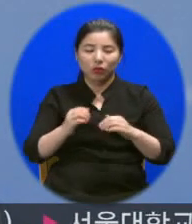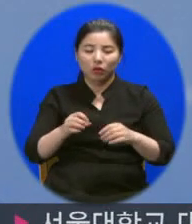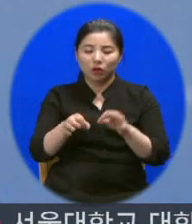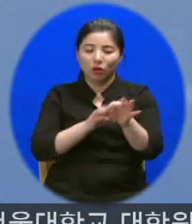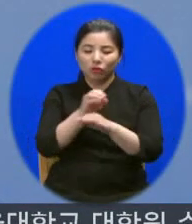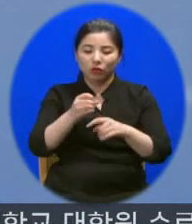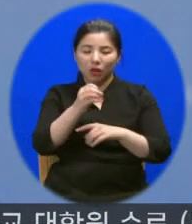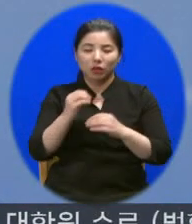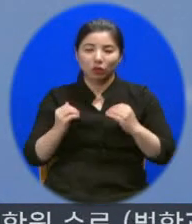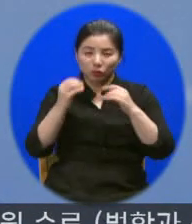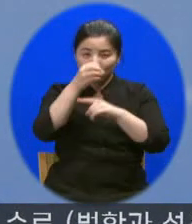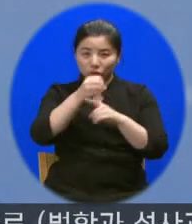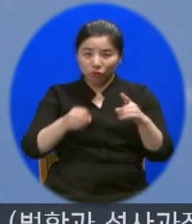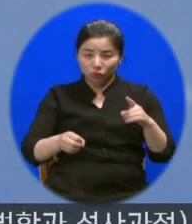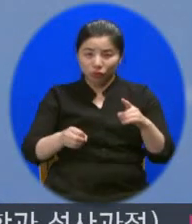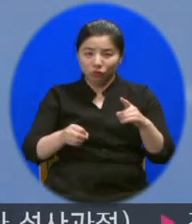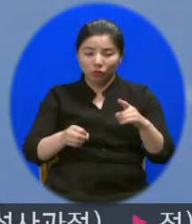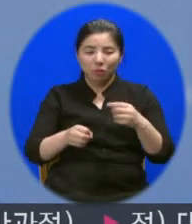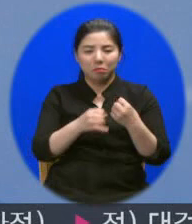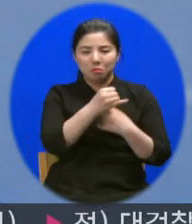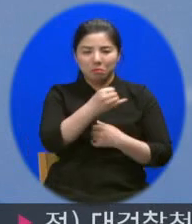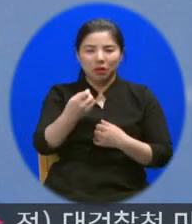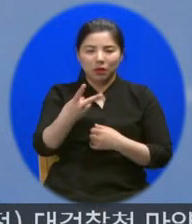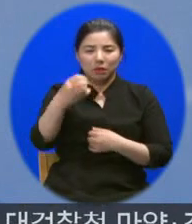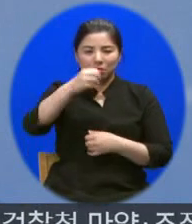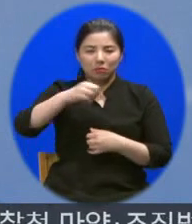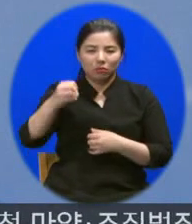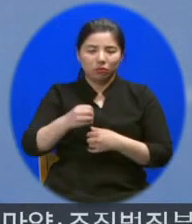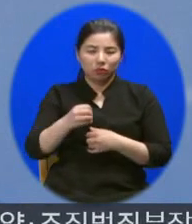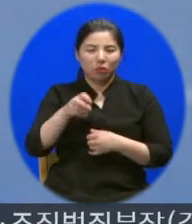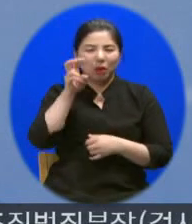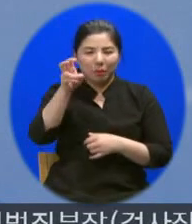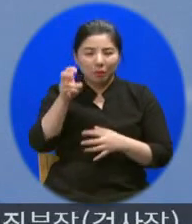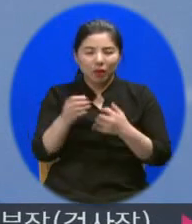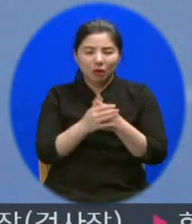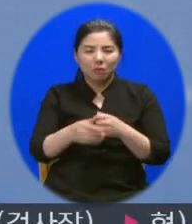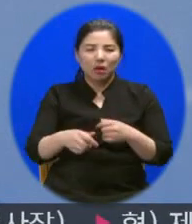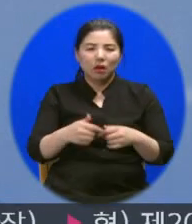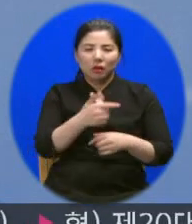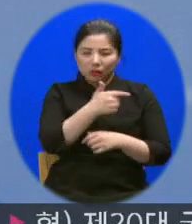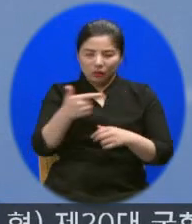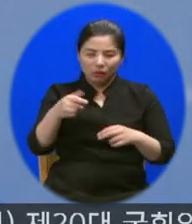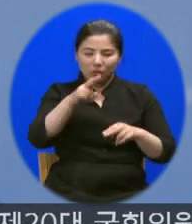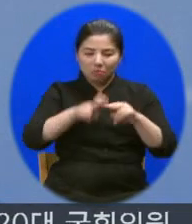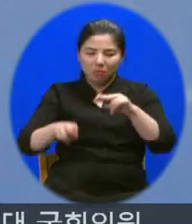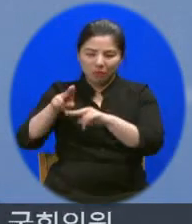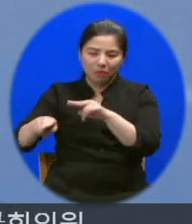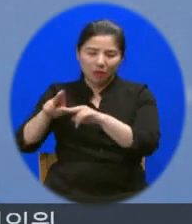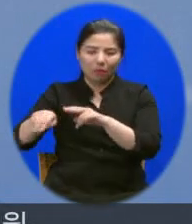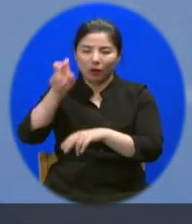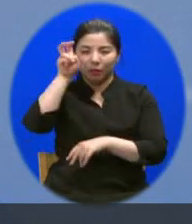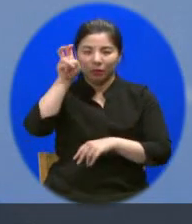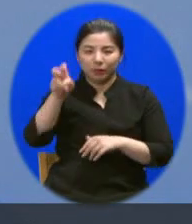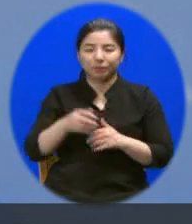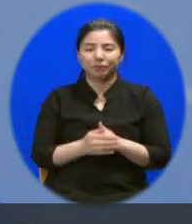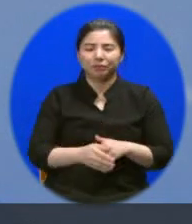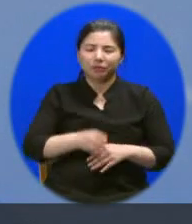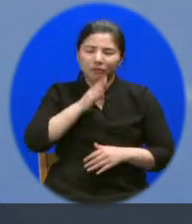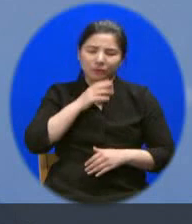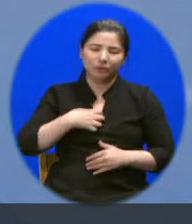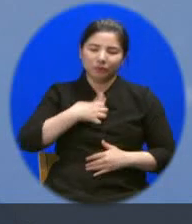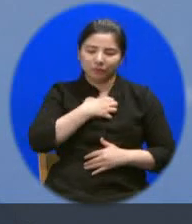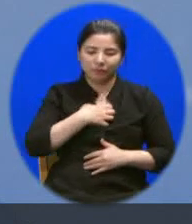2.3 풀의 역 썽 장이 예측이 되고 대량 실업이 발생할 거라 5 보도되고 있습니다 정말